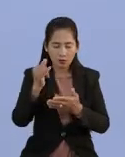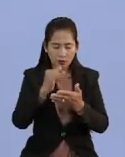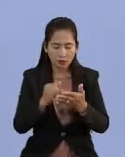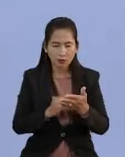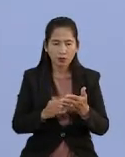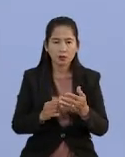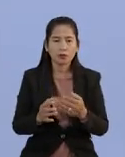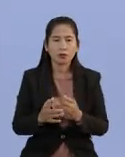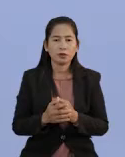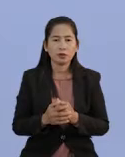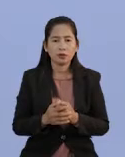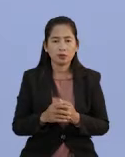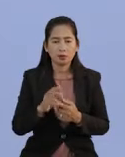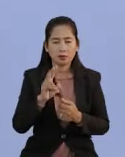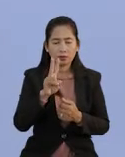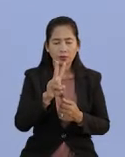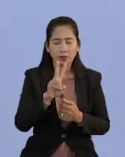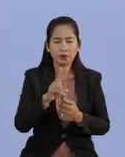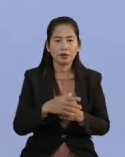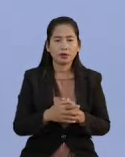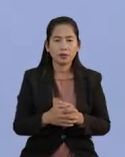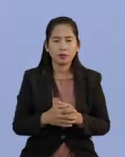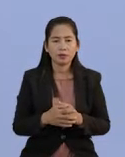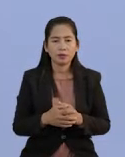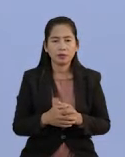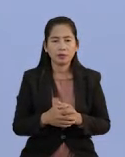gió nửa pì chậm này chèn